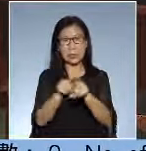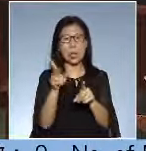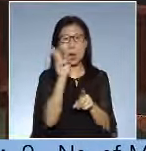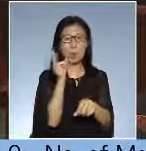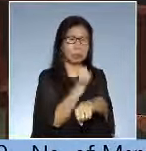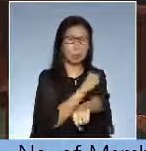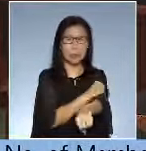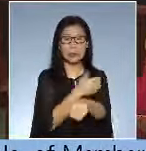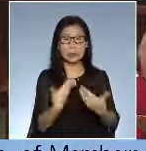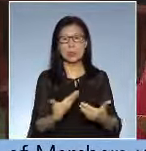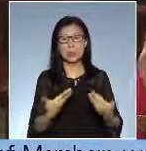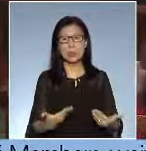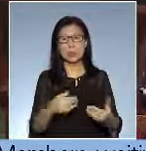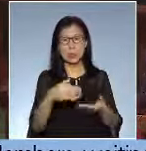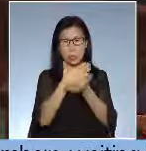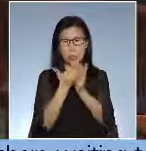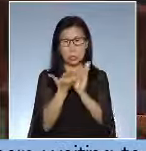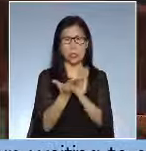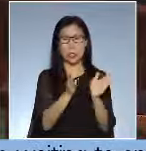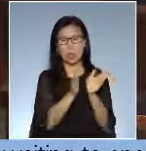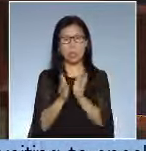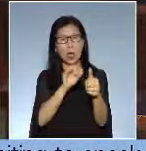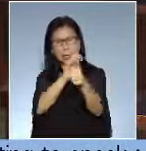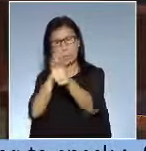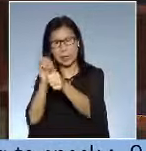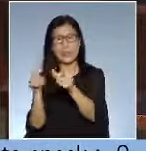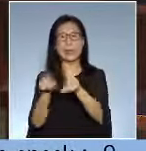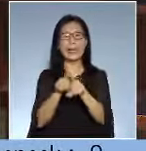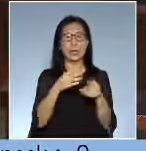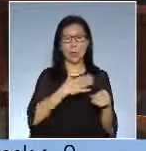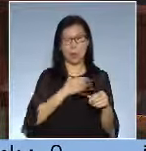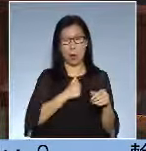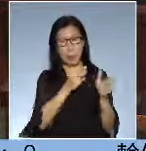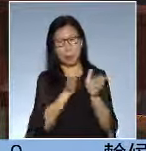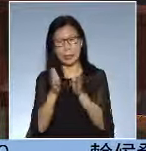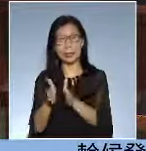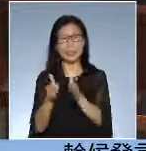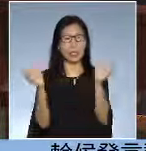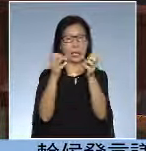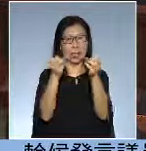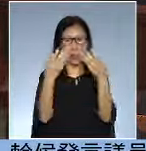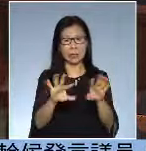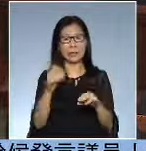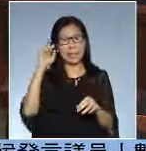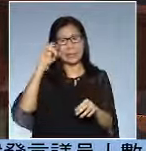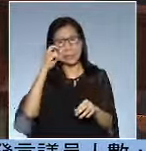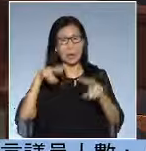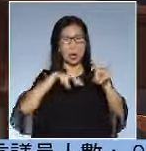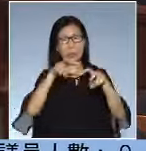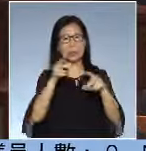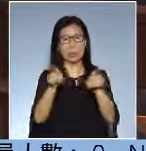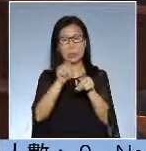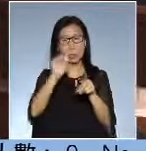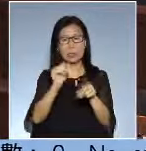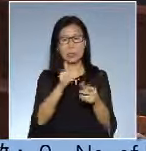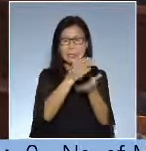推動任何一個政策都要做很多很多遊說的工作的啦，都要做很多很多商議，都要做很多研究的啦。你們為何不